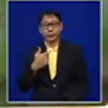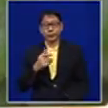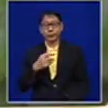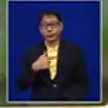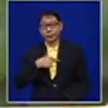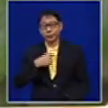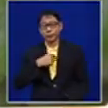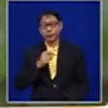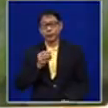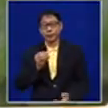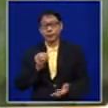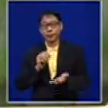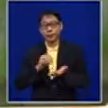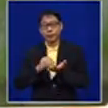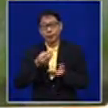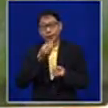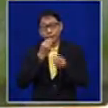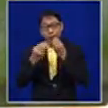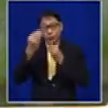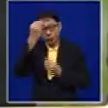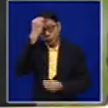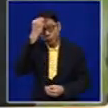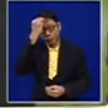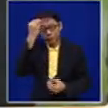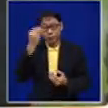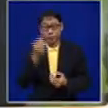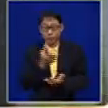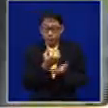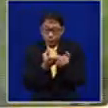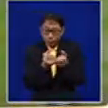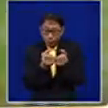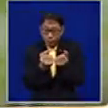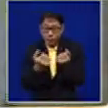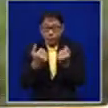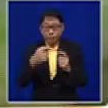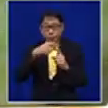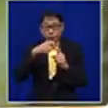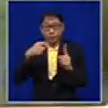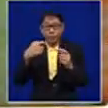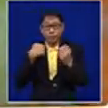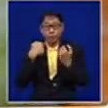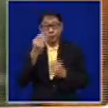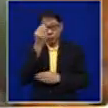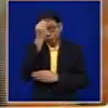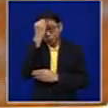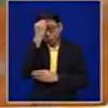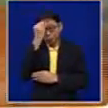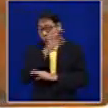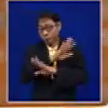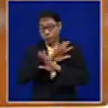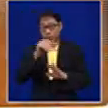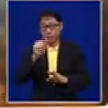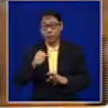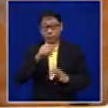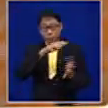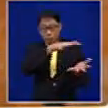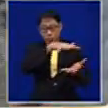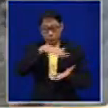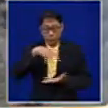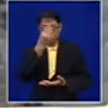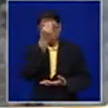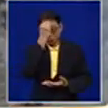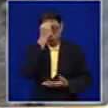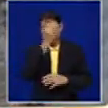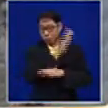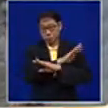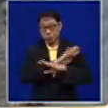อบทานอาหารญี่ปุ่นแต่จะบอกว่าข้าวปั้นที่เห็นเนี่ยไม่ได้ทำจากเชฟญี่ปุ่นหรือว่านำเข้าจากประเทศญี่ปุ่นนะคะ